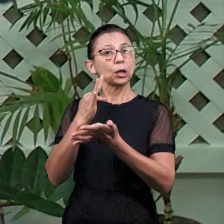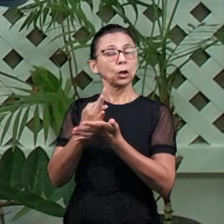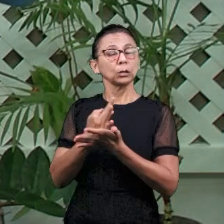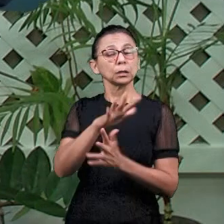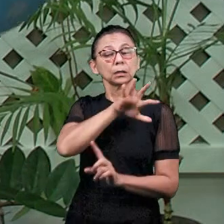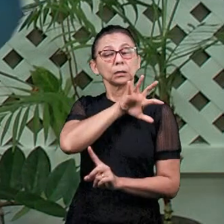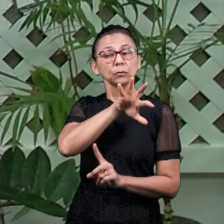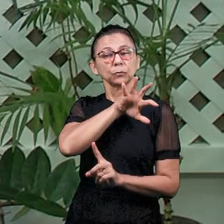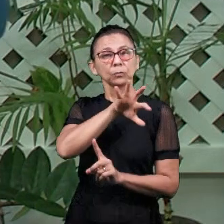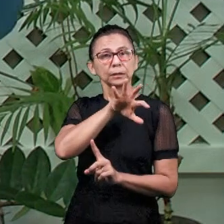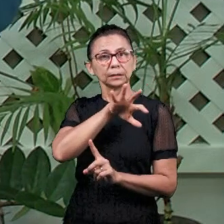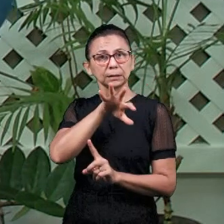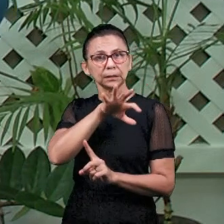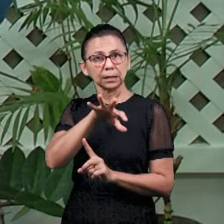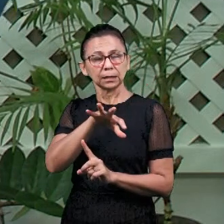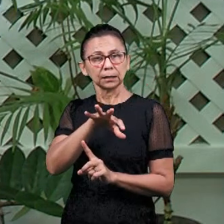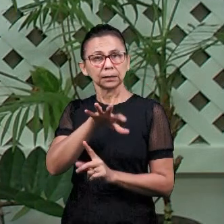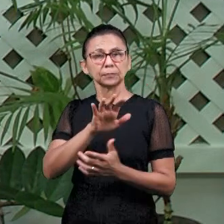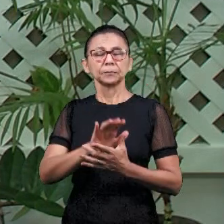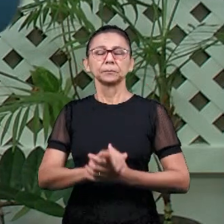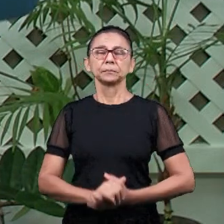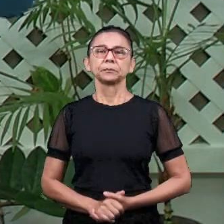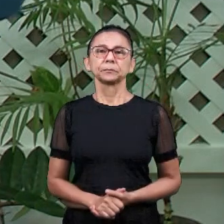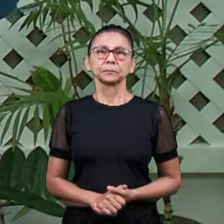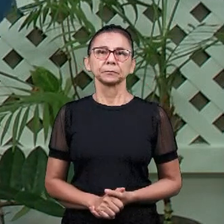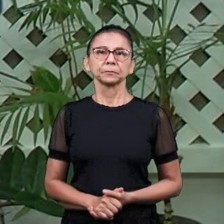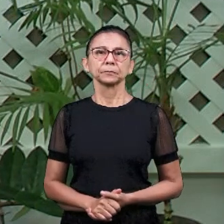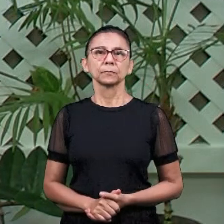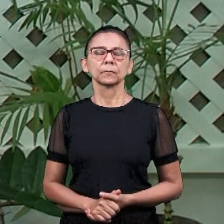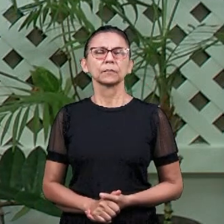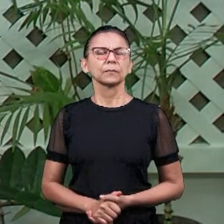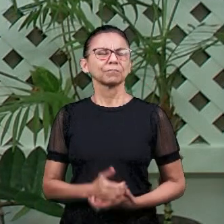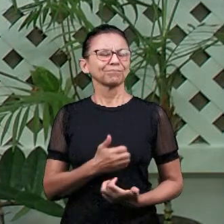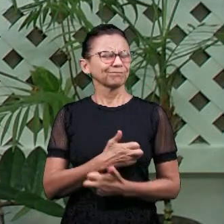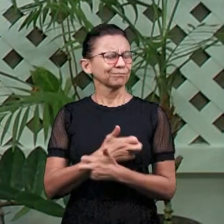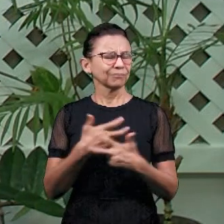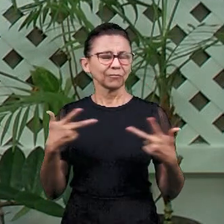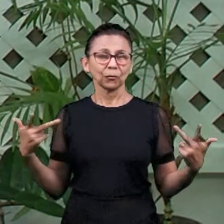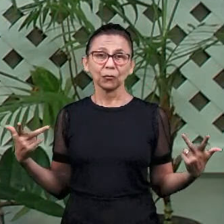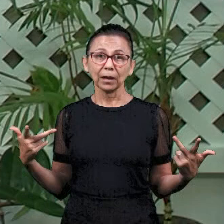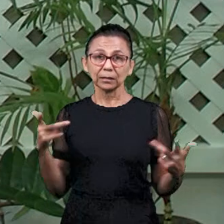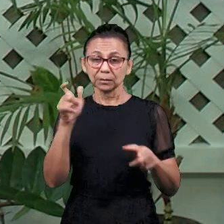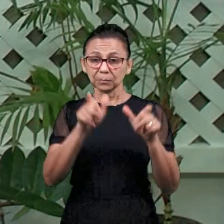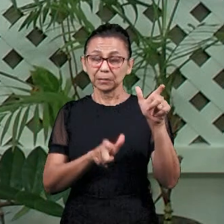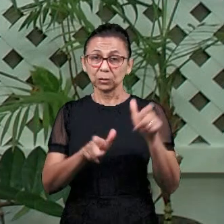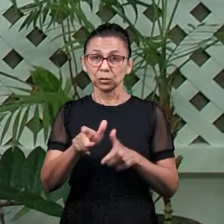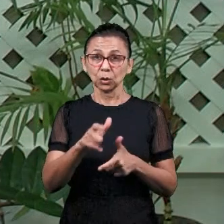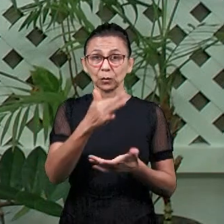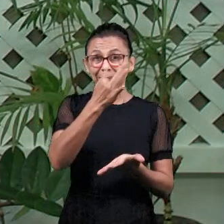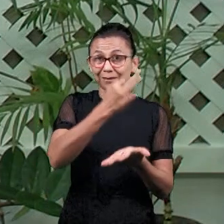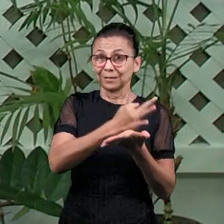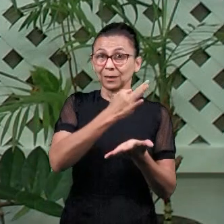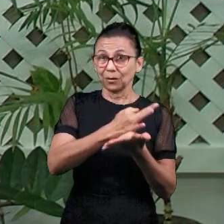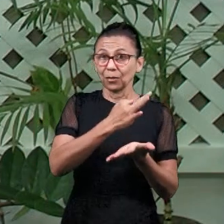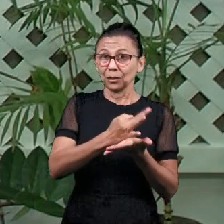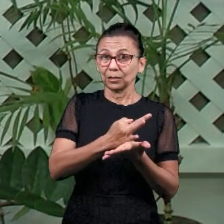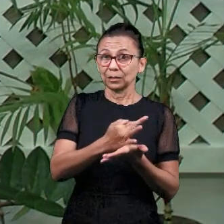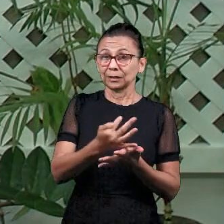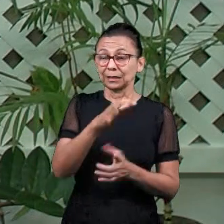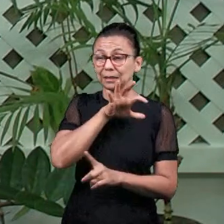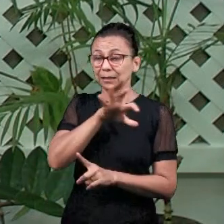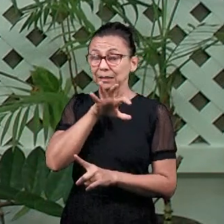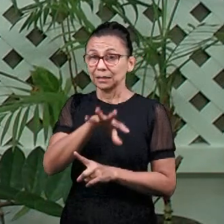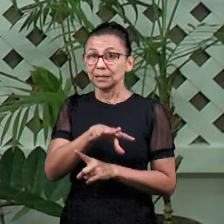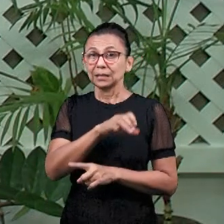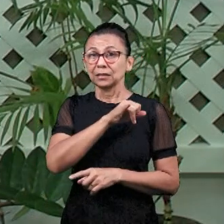d'autres encore, une série d'autres qui pointent comme Altzer, qui est arrivé au point de dire que Dieu est mort,